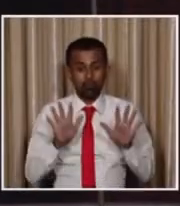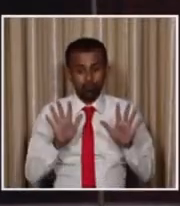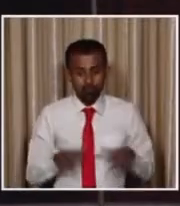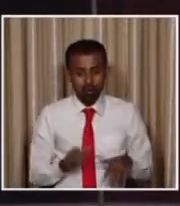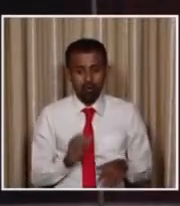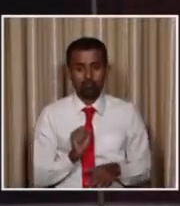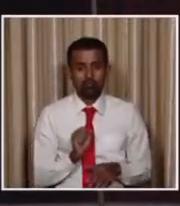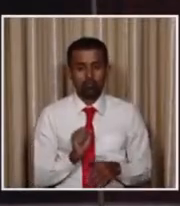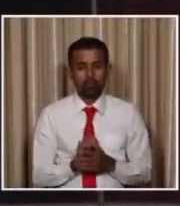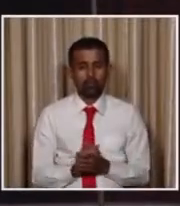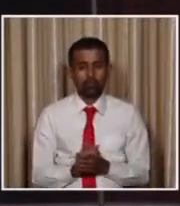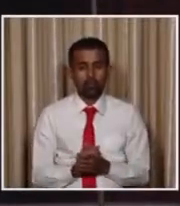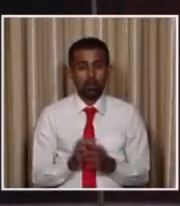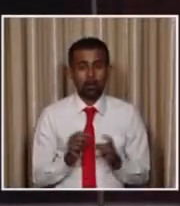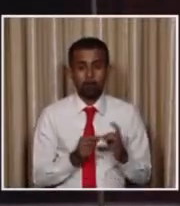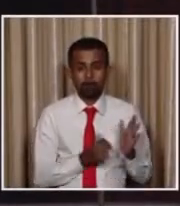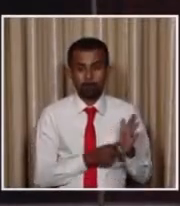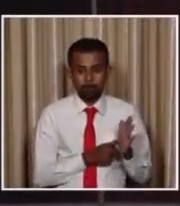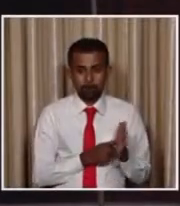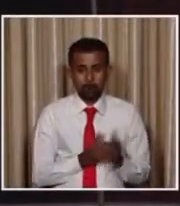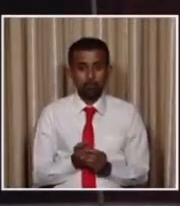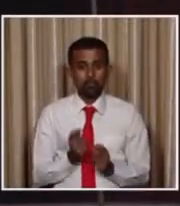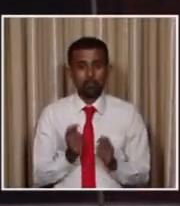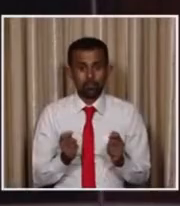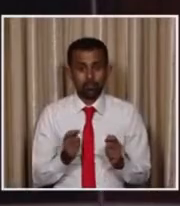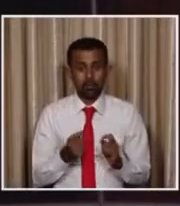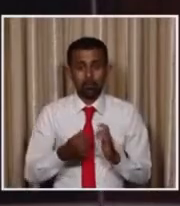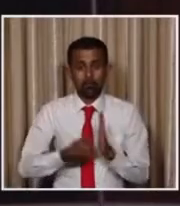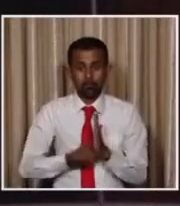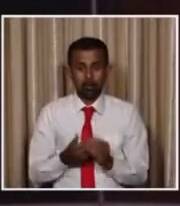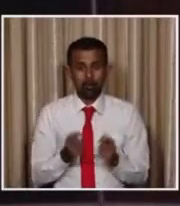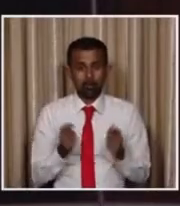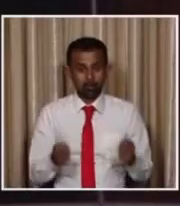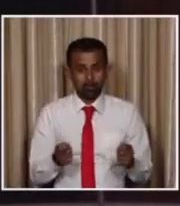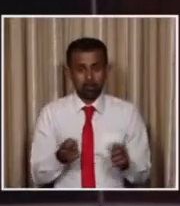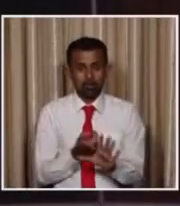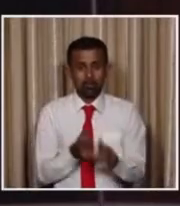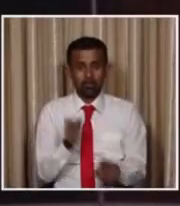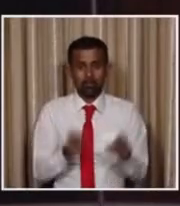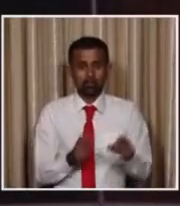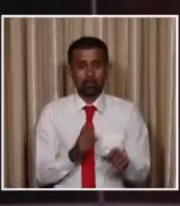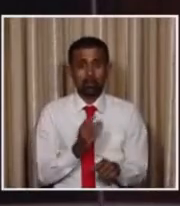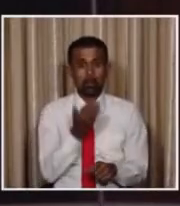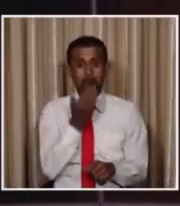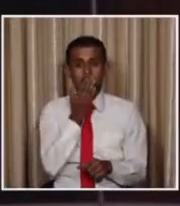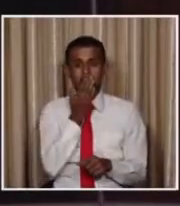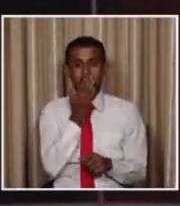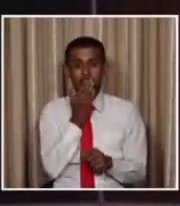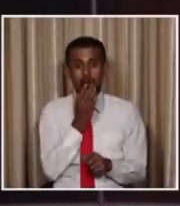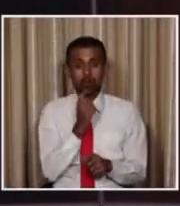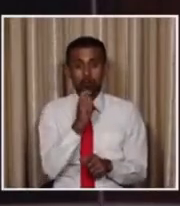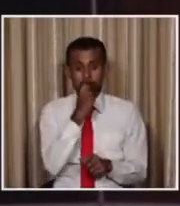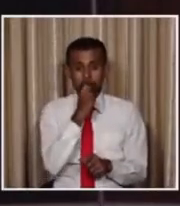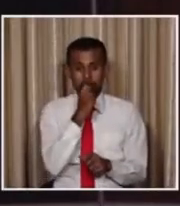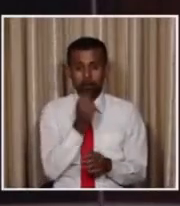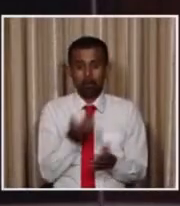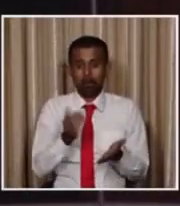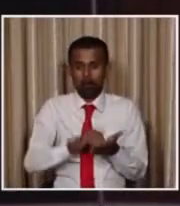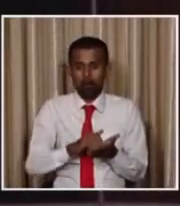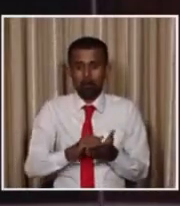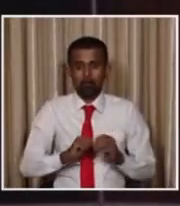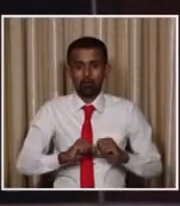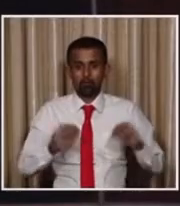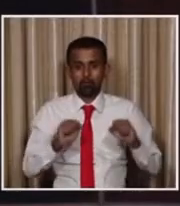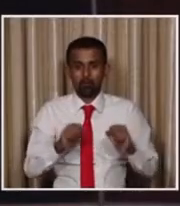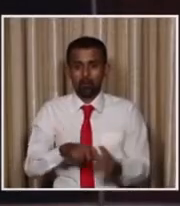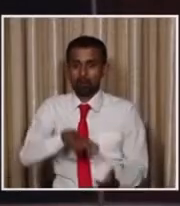උනේ මේ බිල් එක ගෙනල්ලා මේ පනත ගෙනල්ලා තරුණයන්ගේ කටවහන්න මට්ටු කරන්න නැවත කරල ගැහුවා